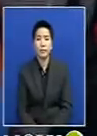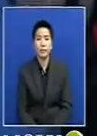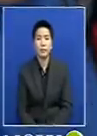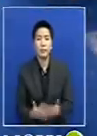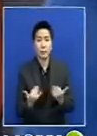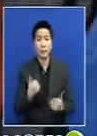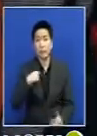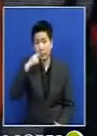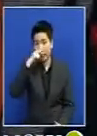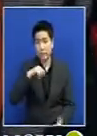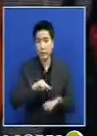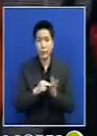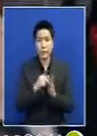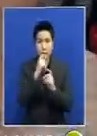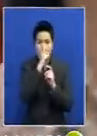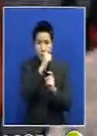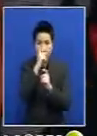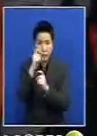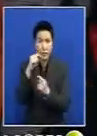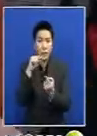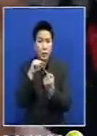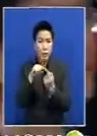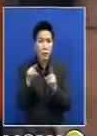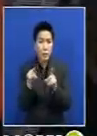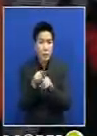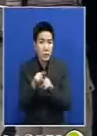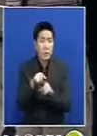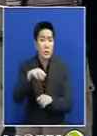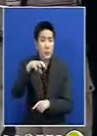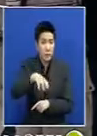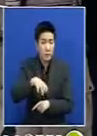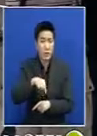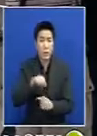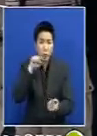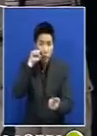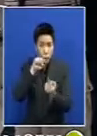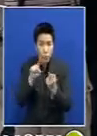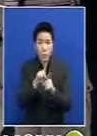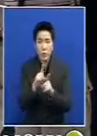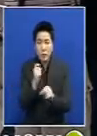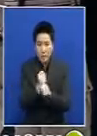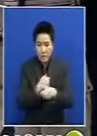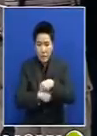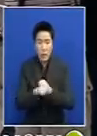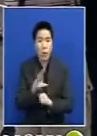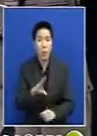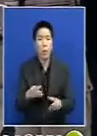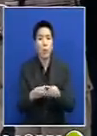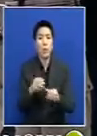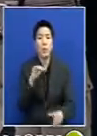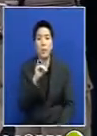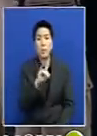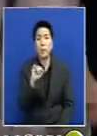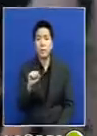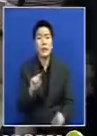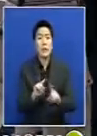แม้ประเทศไทยจะไม่ใช่จุดเสี่ยงหรือว่าฮอตสปอตของการก่อการร้ายและไม่ใช่เป้าหมายพื้นที่ปฏิบัติการของ IS